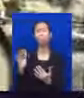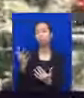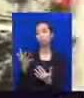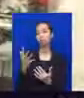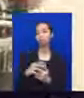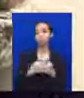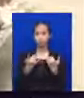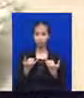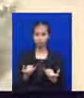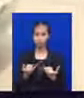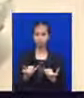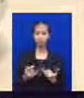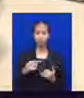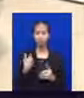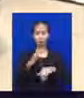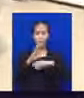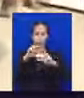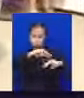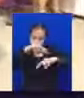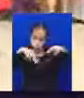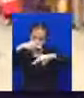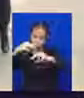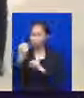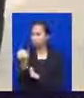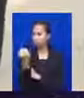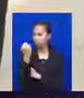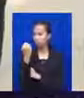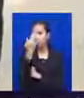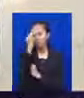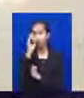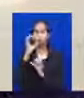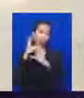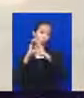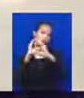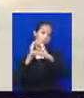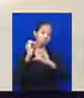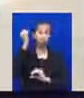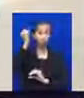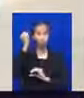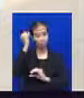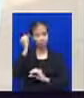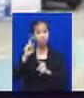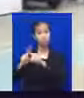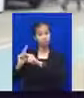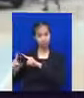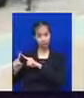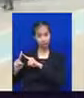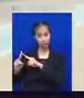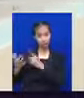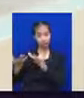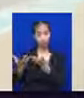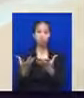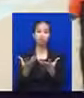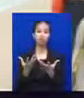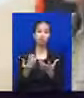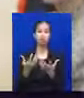ให้กรมการขนส่งทางบกเข้มงวดตรวจสอบความปลอดภัยของรถโดยสารสาธารณะทั้งที่วิ่งประจำในเส้นทางและรถโดยสารสาธาร